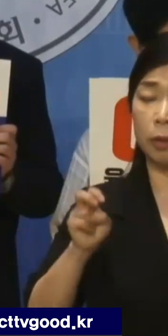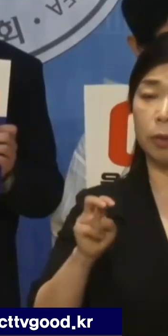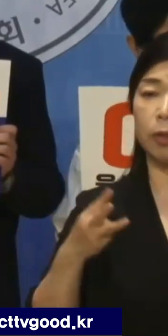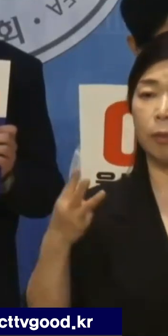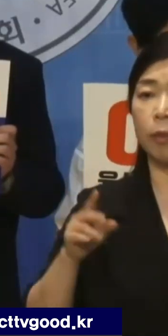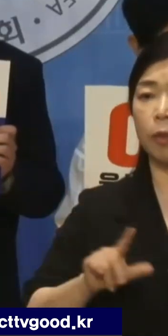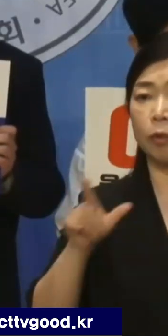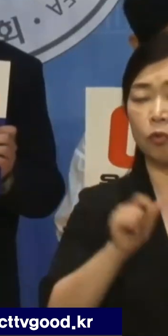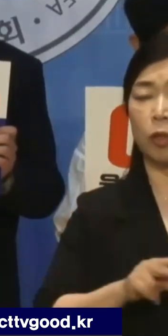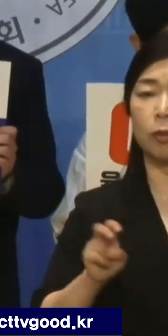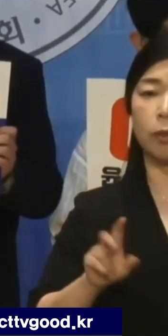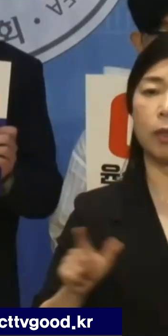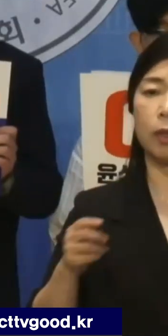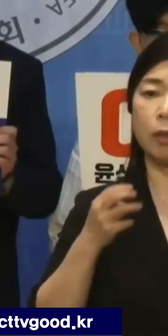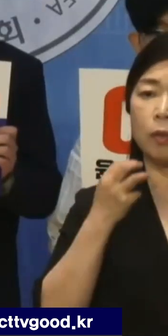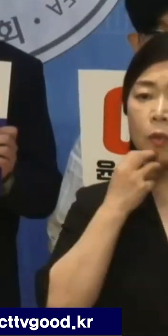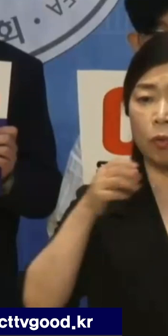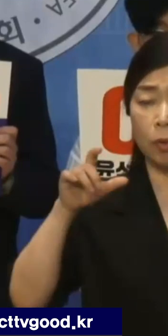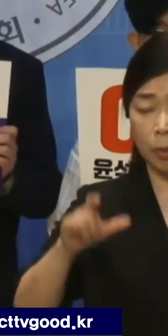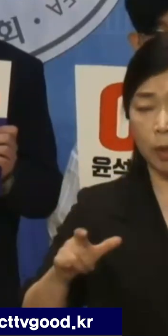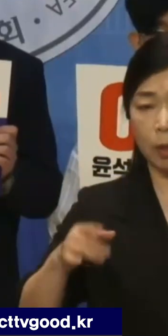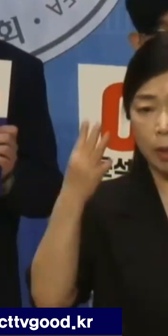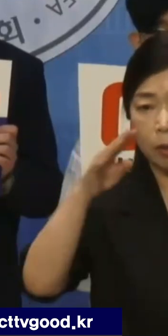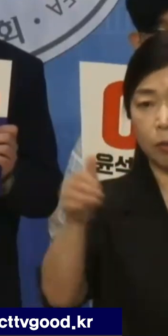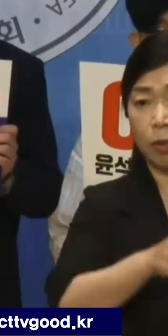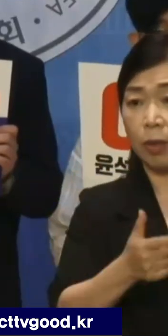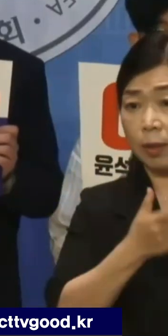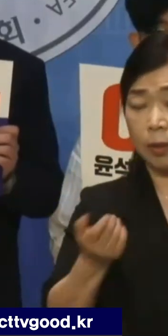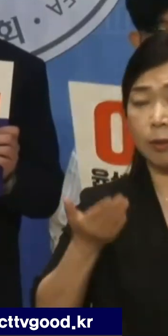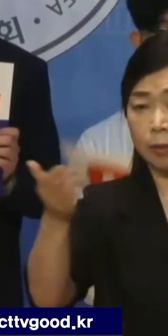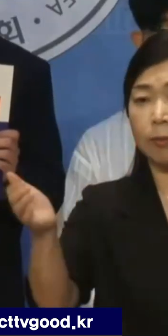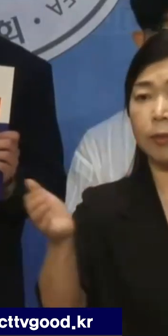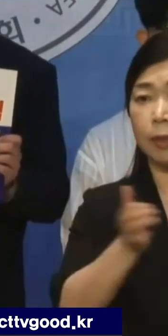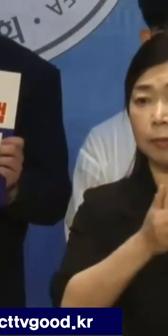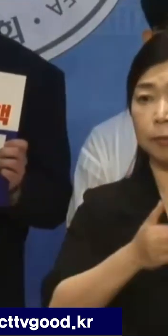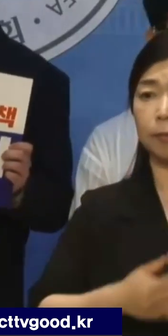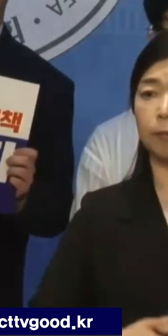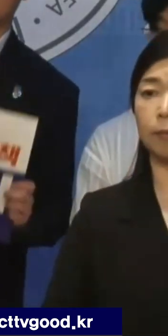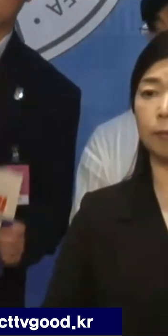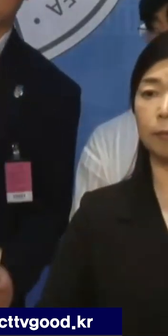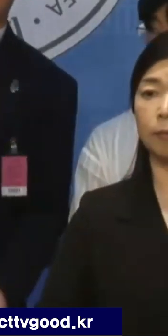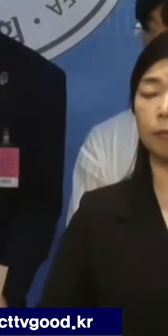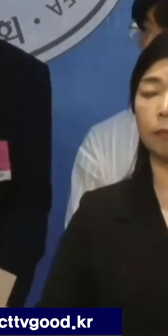2023년 6월 22일 더불어민주당 서울특별시당 대학생위원회 이상입니다.